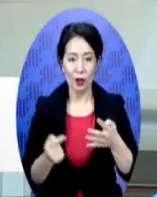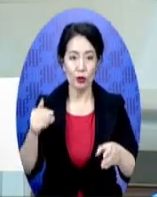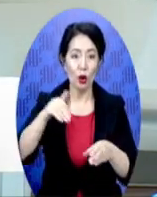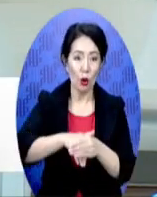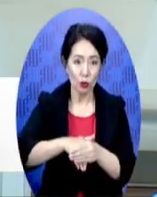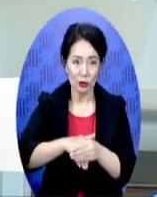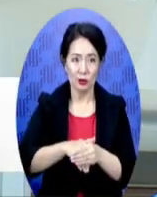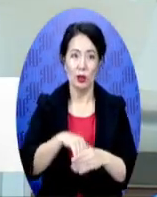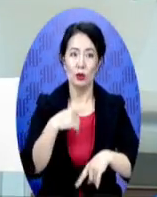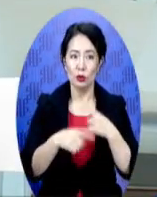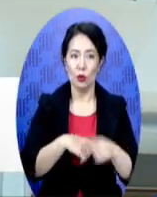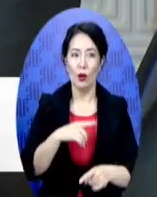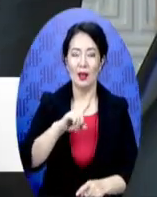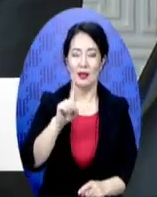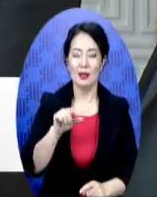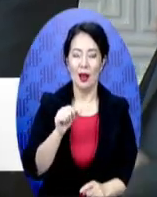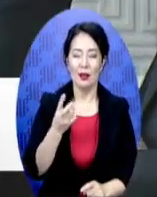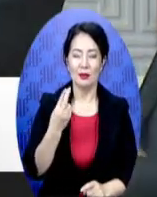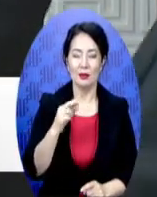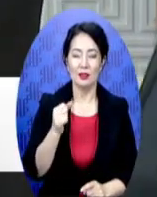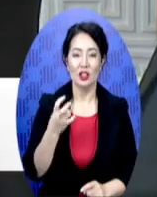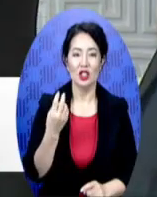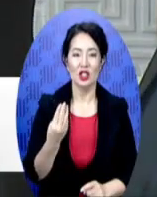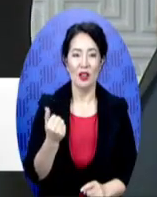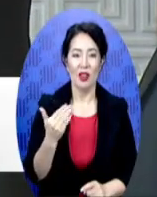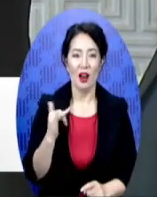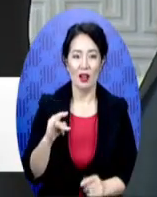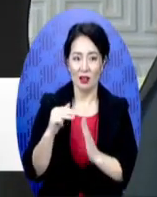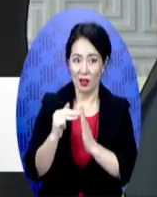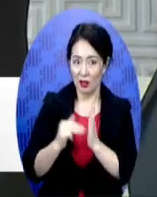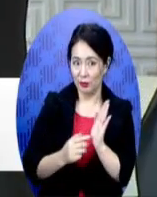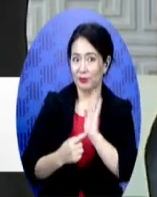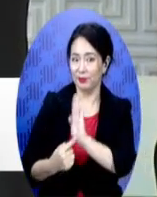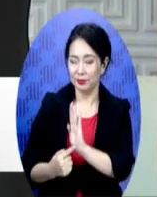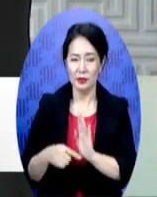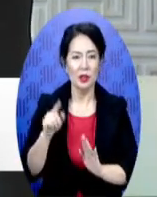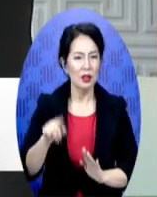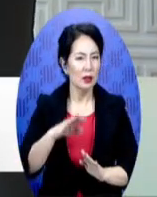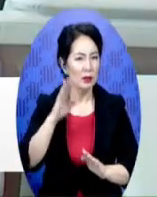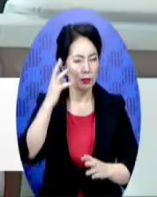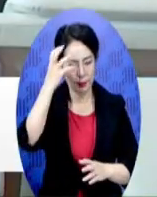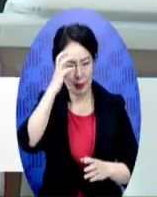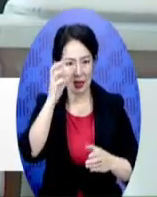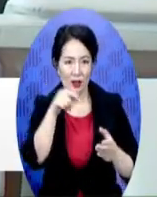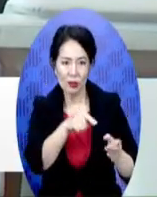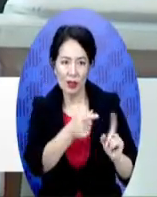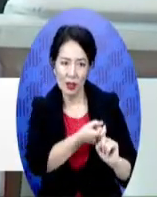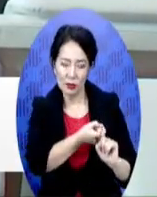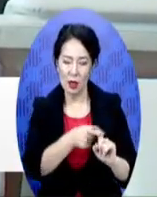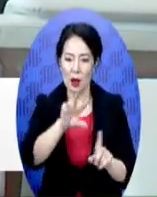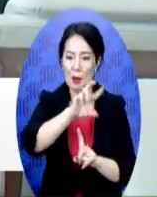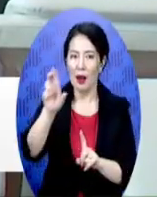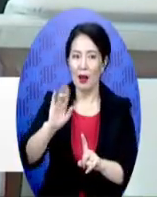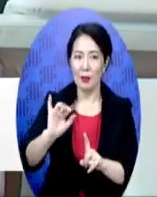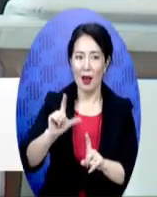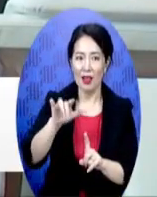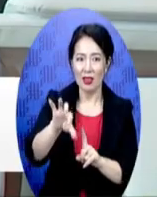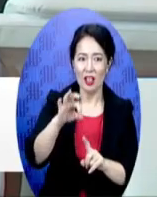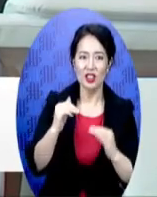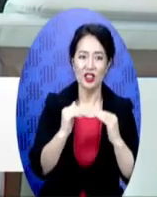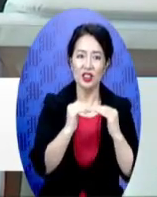зандан шатар тайлбарлаж байна. Тугайлбал парламентын ардчлалыг бэхжүүлэх, байгалийн баялагын тэгш шударга хуваарлтын зарчмыг тогтоох, ард